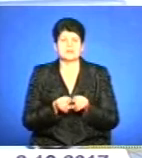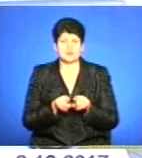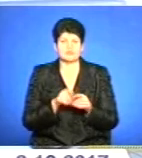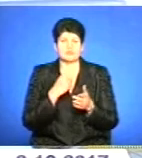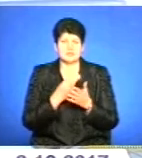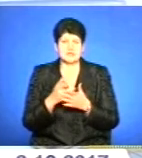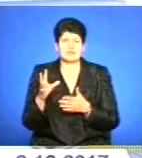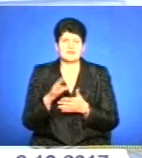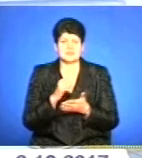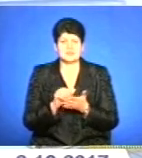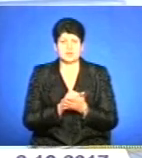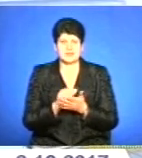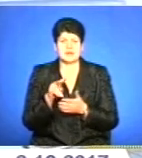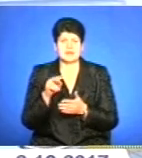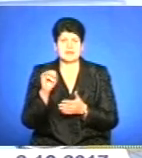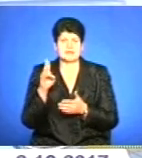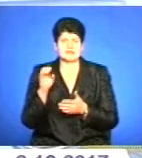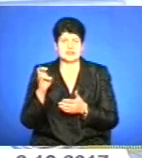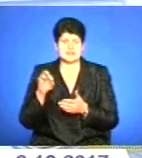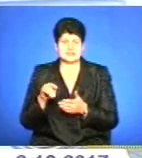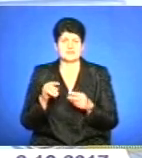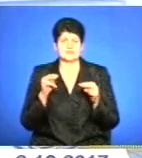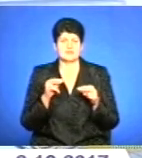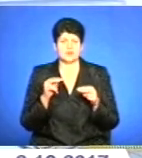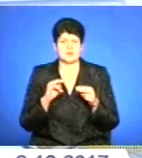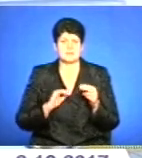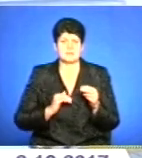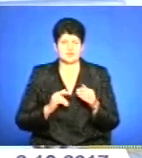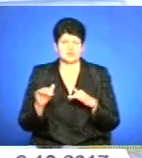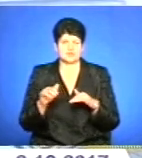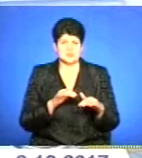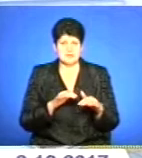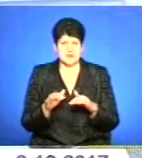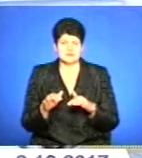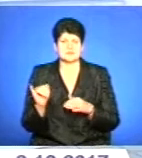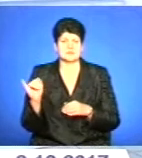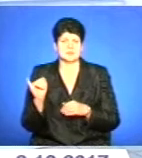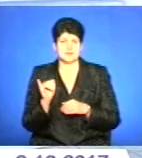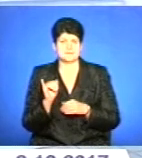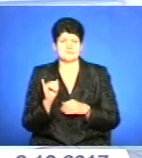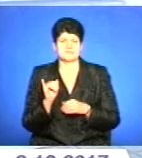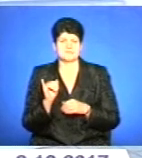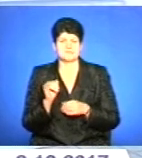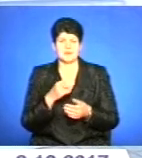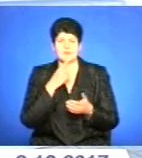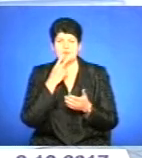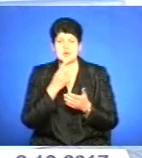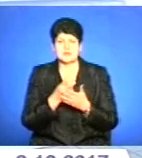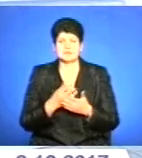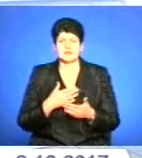показали всі документи, ліцензія в них є, свідоцтво на підприємницьку діяльність і показали